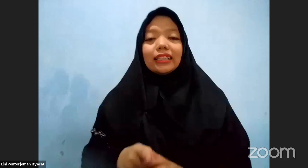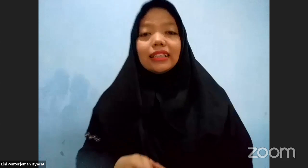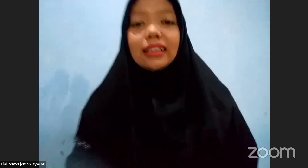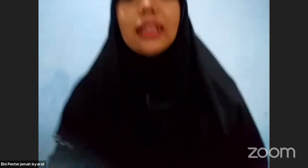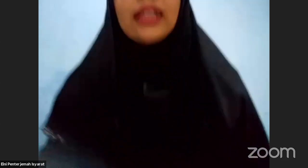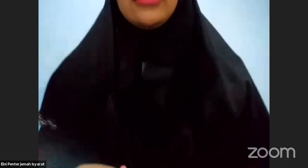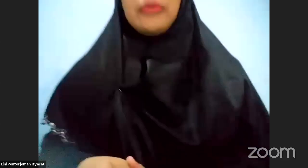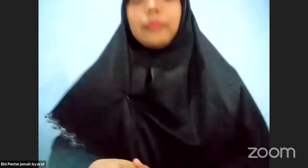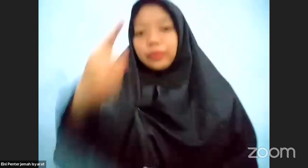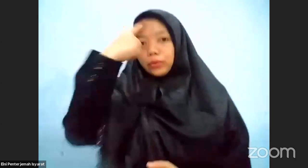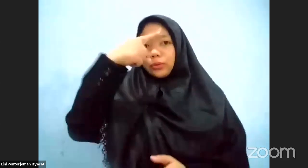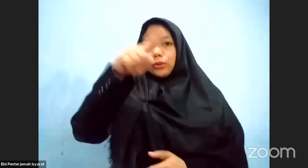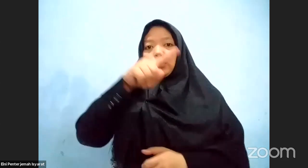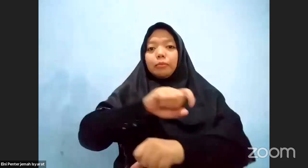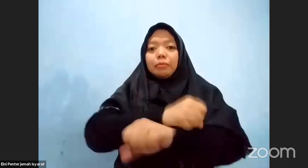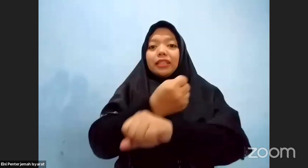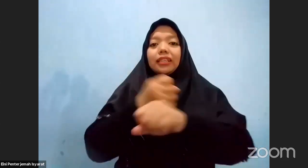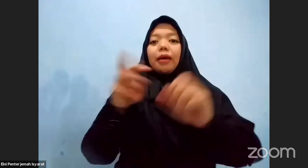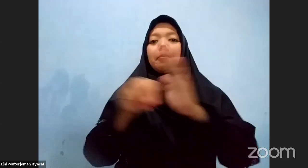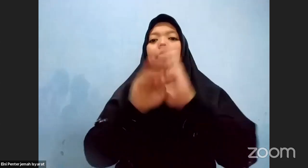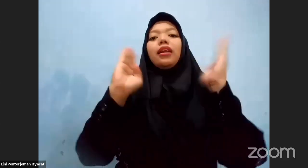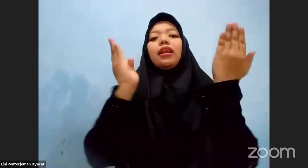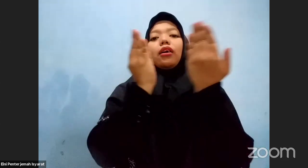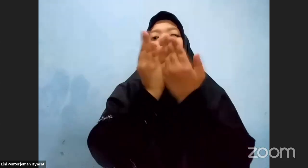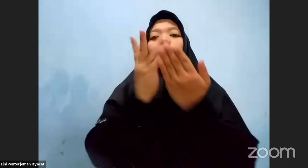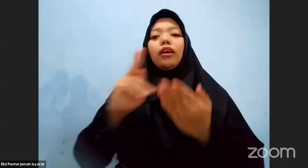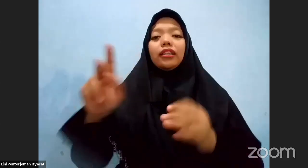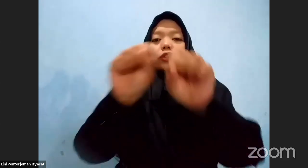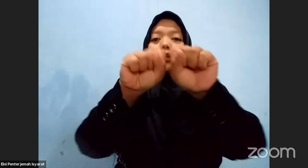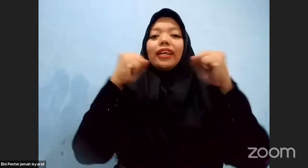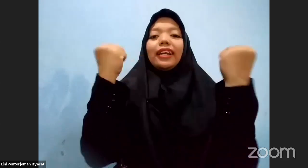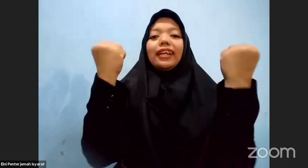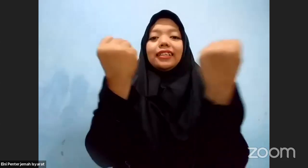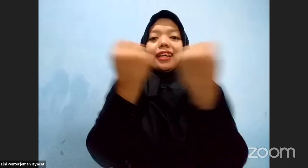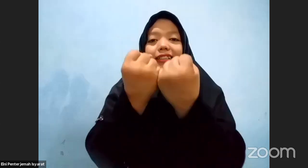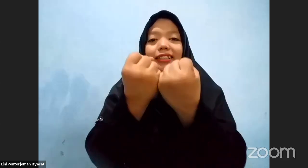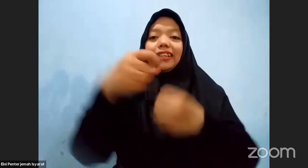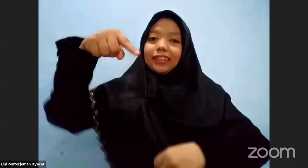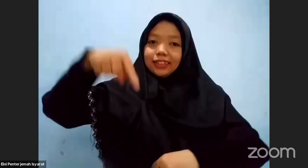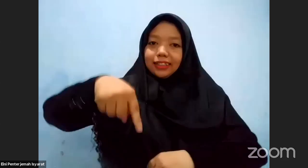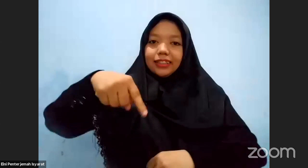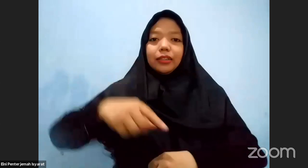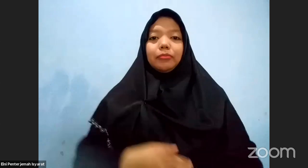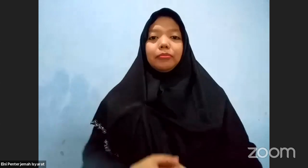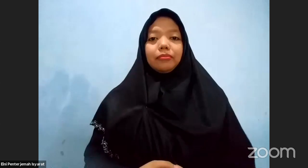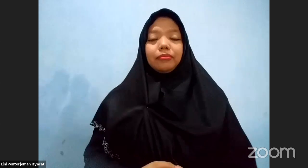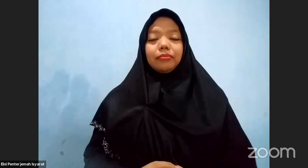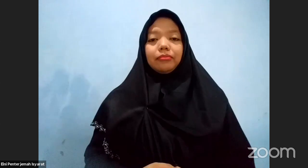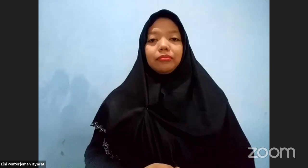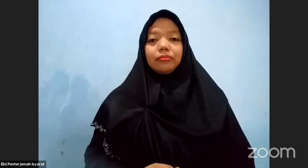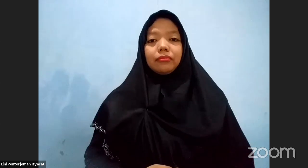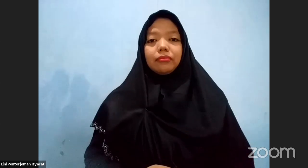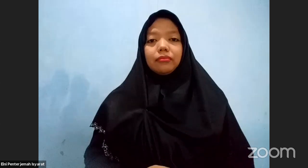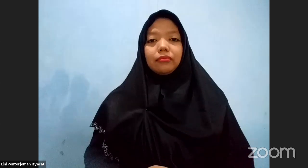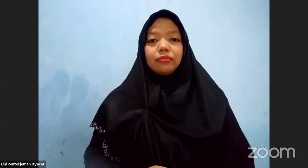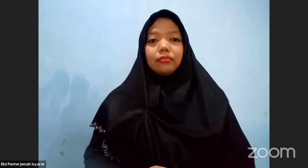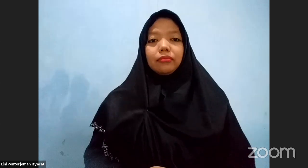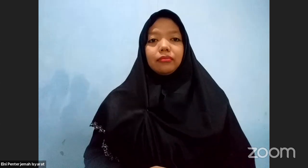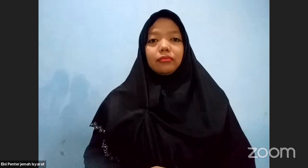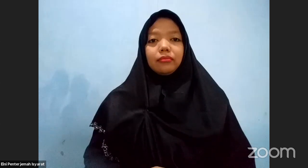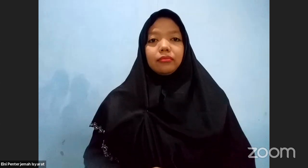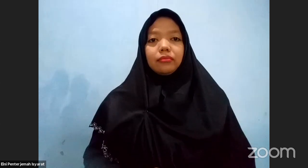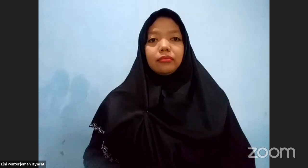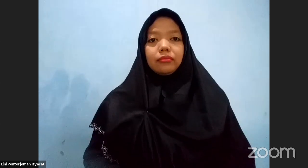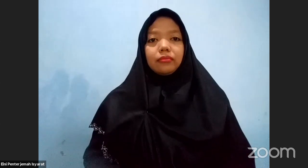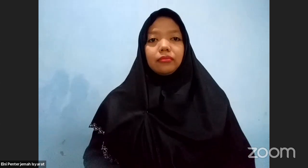untuk melakukan sosialisasi pemanfaatan ini nah para ibu dan